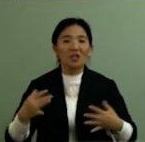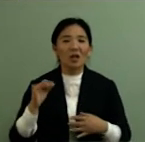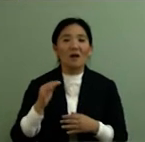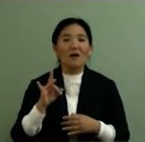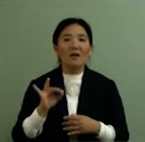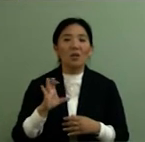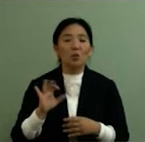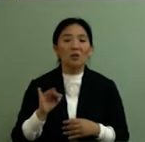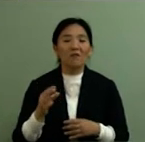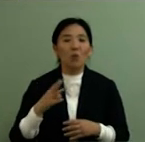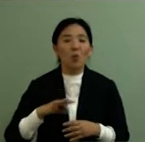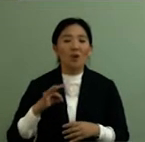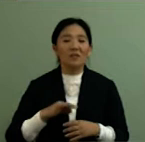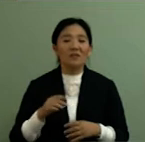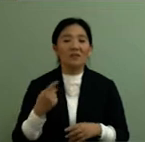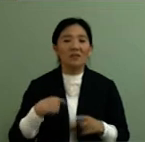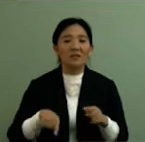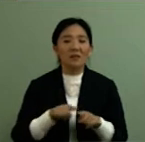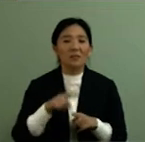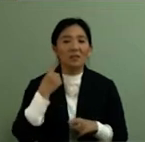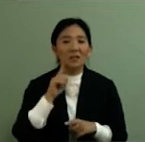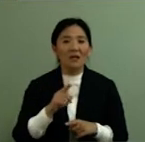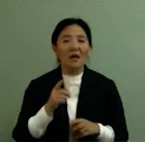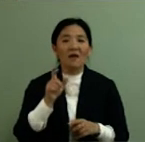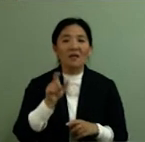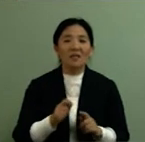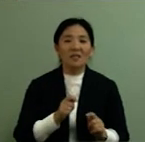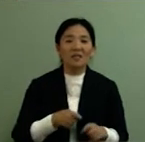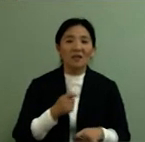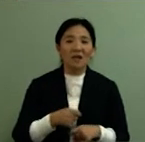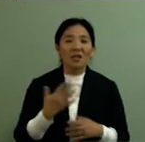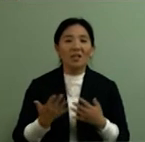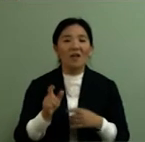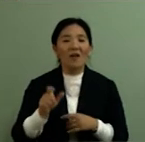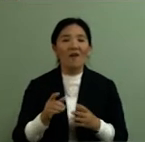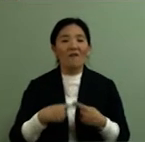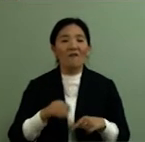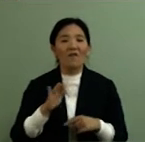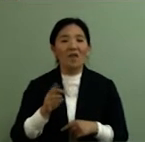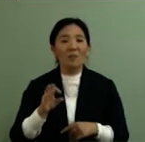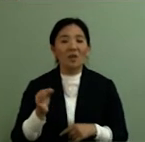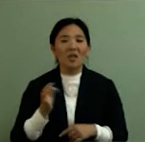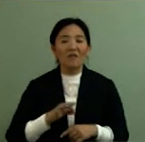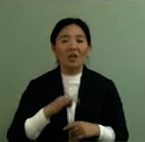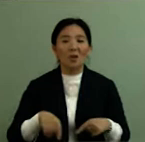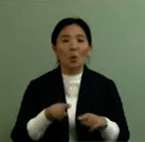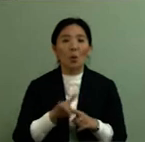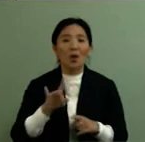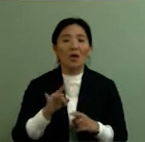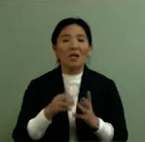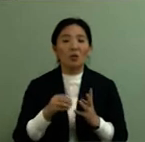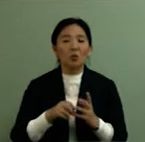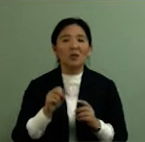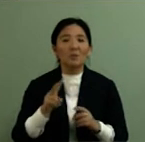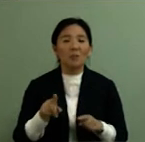ресурсов пользователей. Мы с вами знаем, например, дихкани и фермеры являются, то есть используют такой ресурс, как